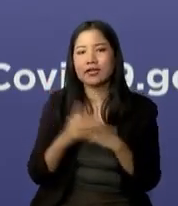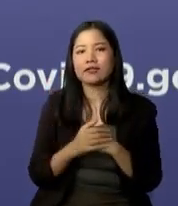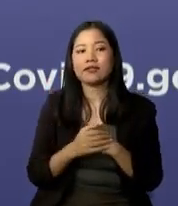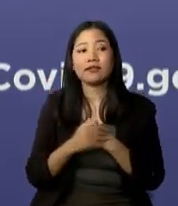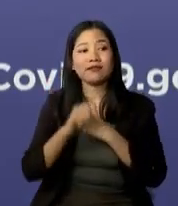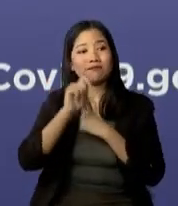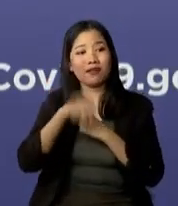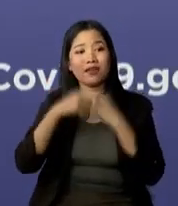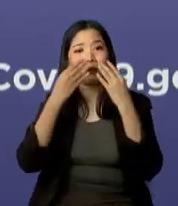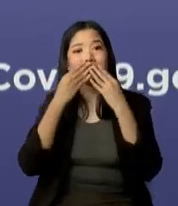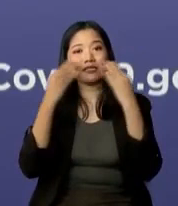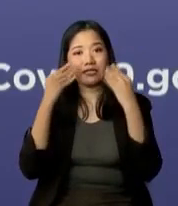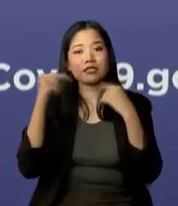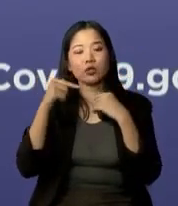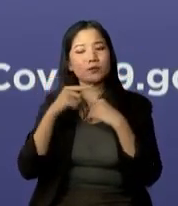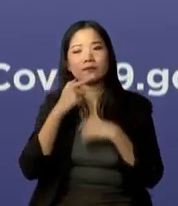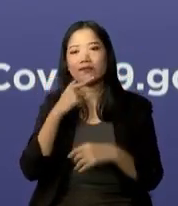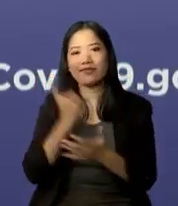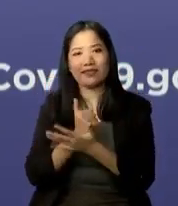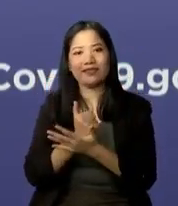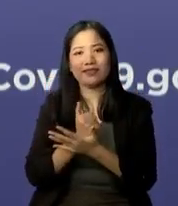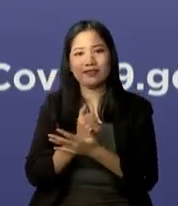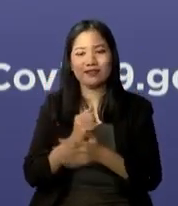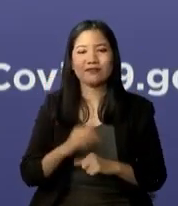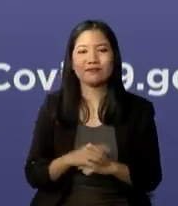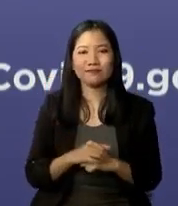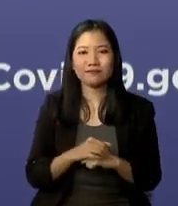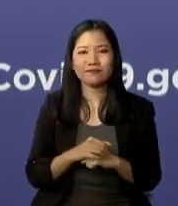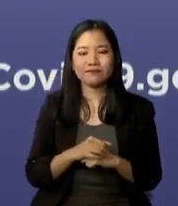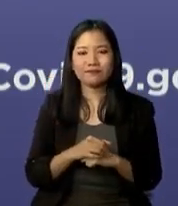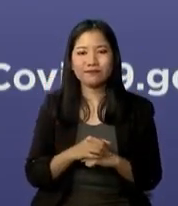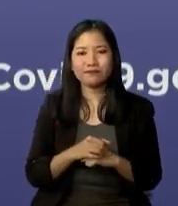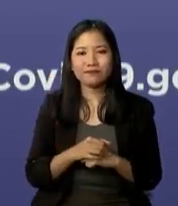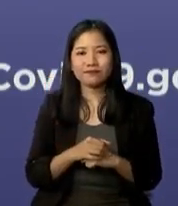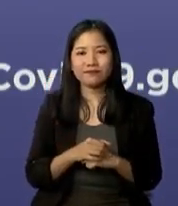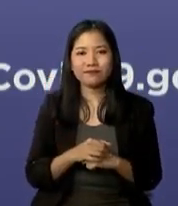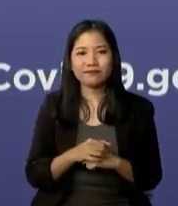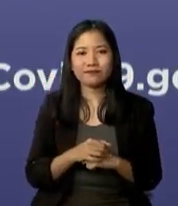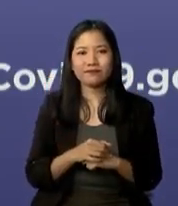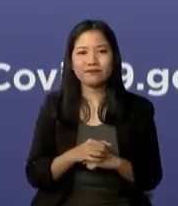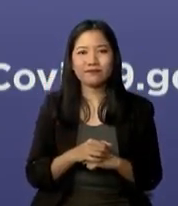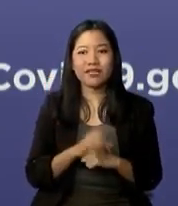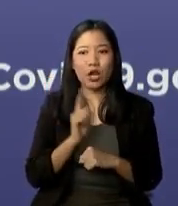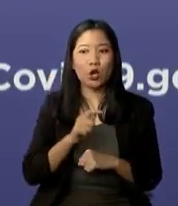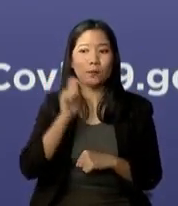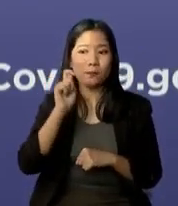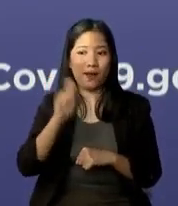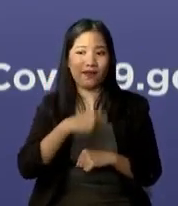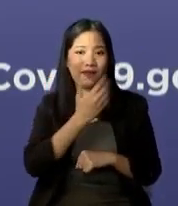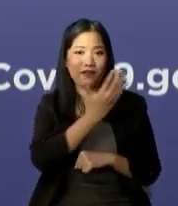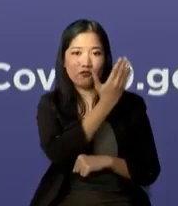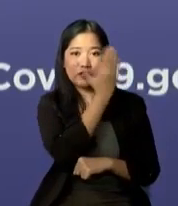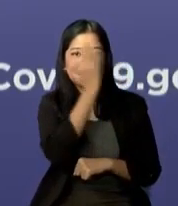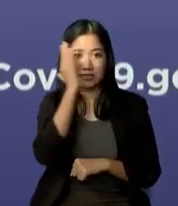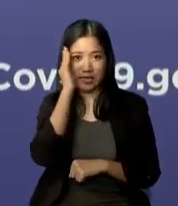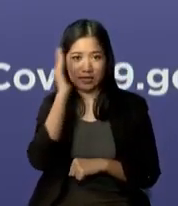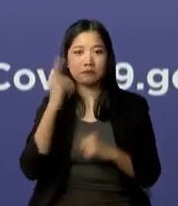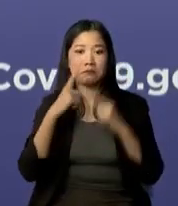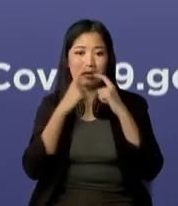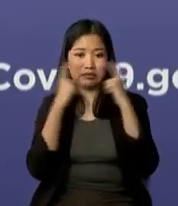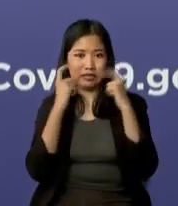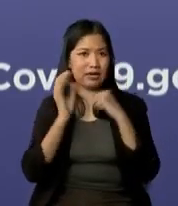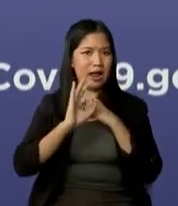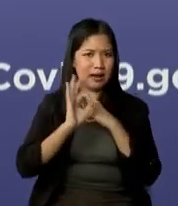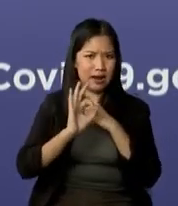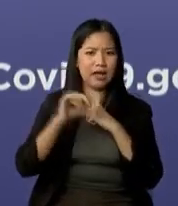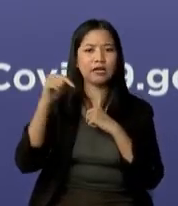gunakan masker menjadi penting. Kami mengibaratkan penggunaan face shield tanpa menggunakan masker ibarat orang